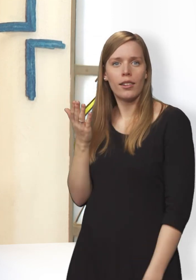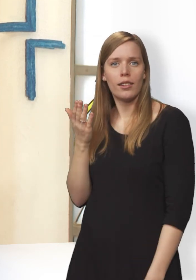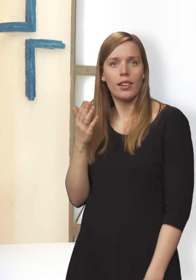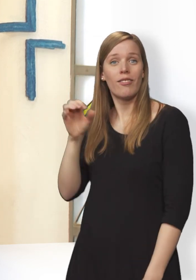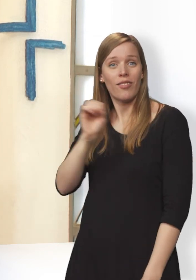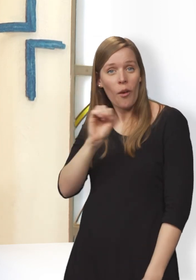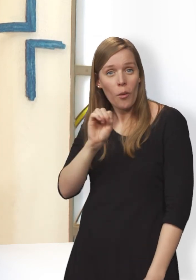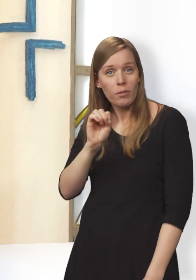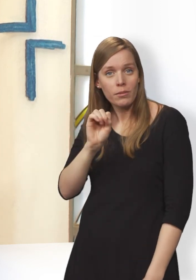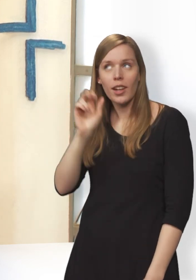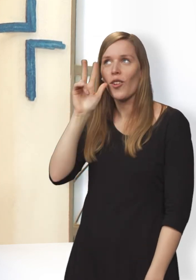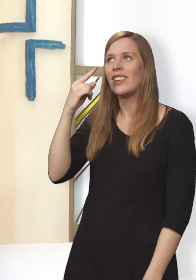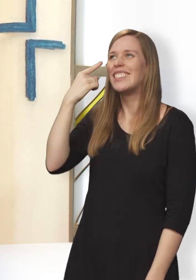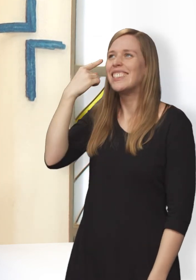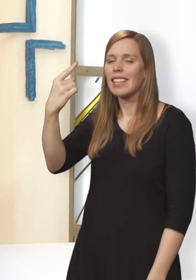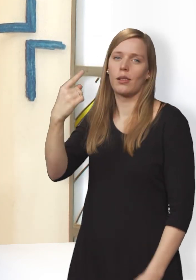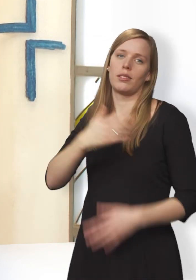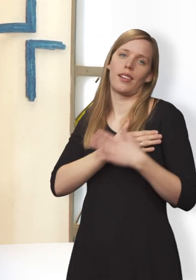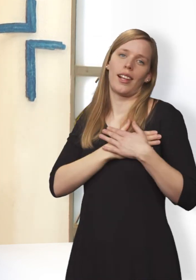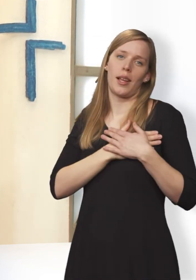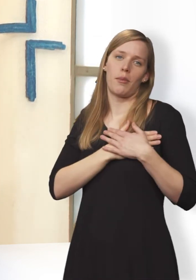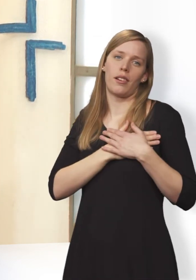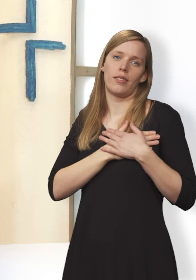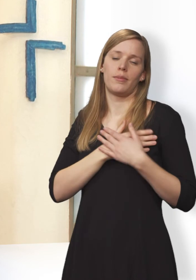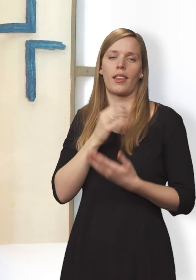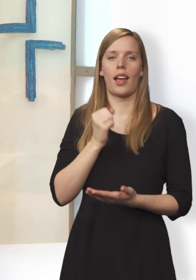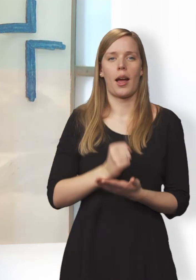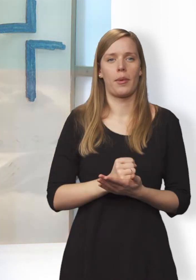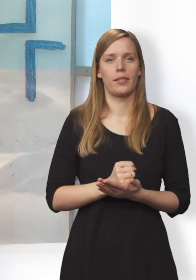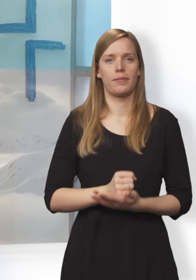gott ist die liebe amen